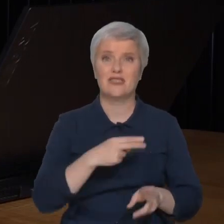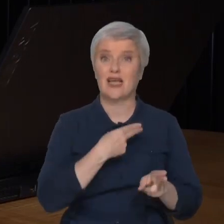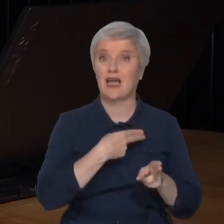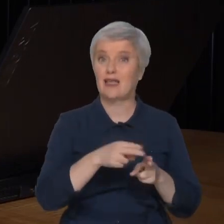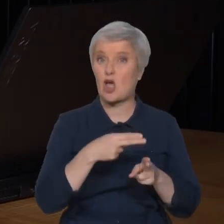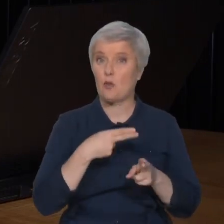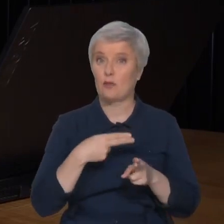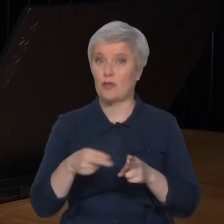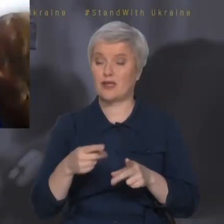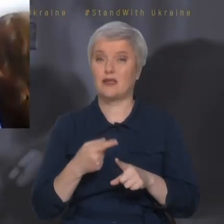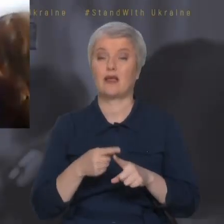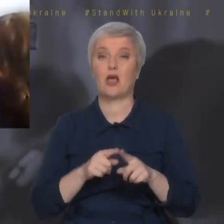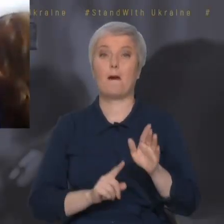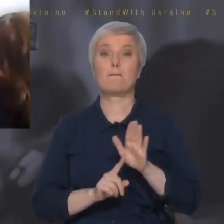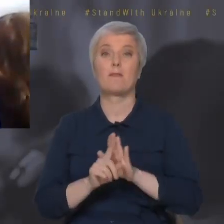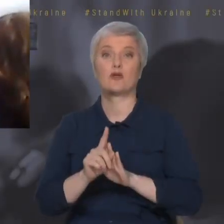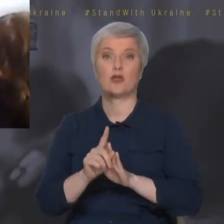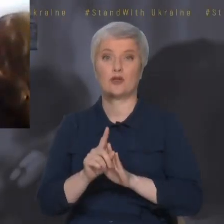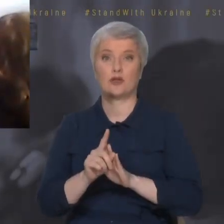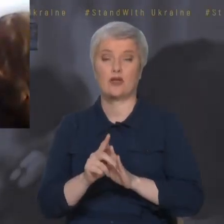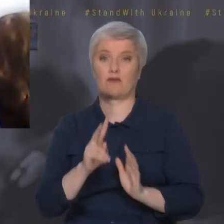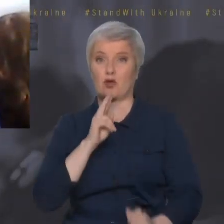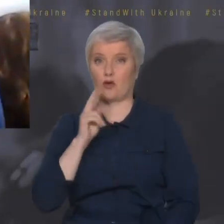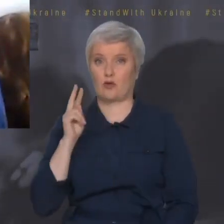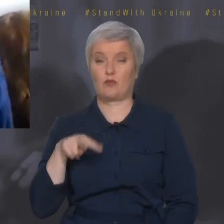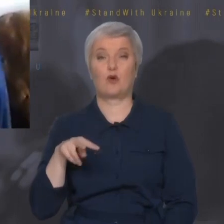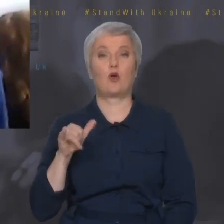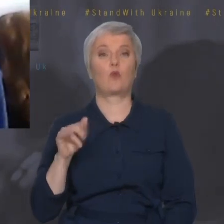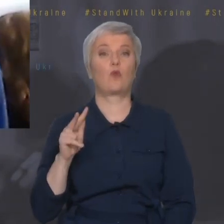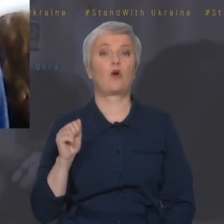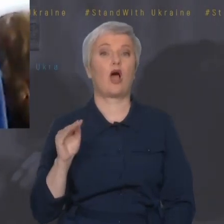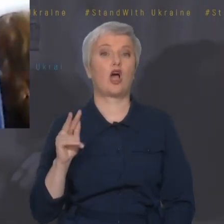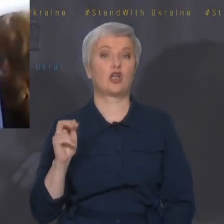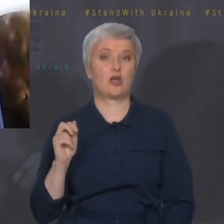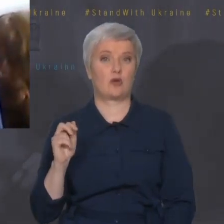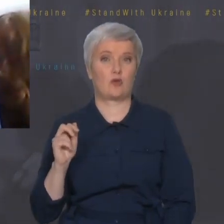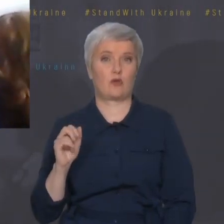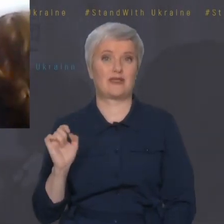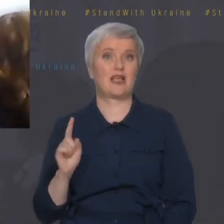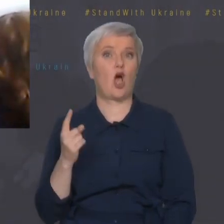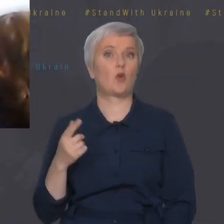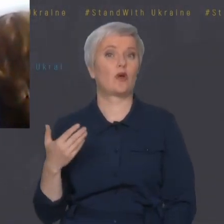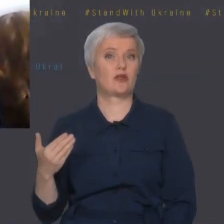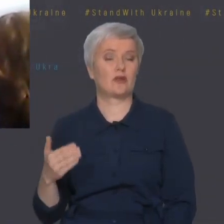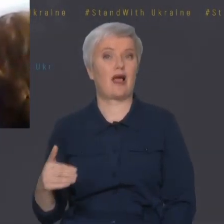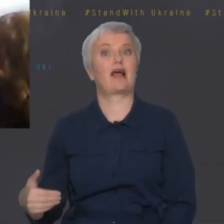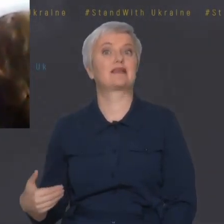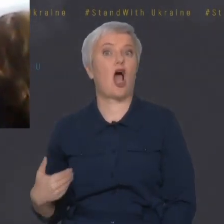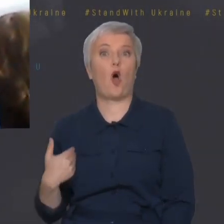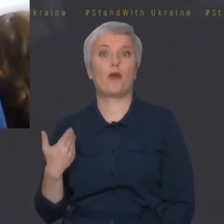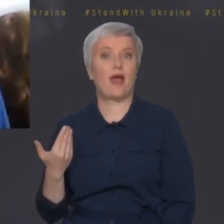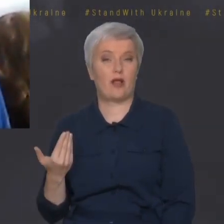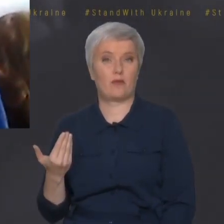через протести 2 роки тому. Лукашенка, з одної сторони, і захотел бы вот таким образом